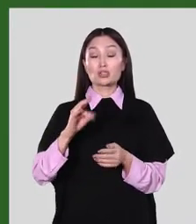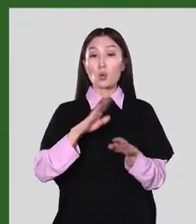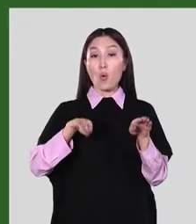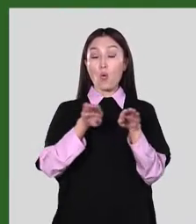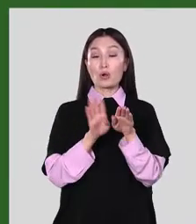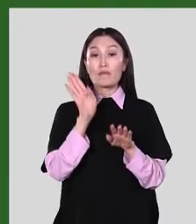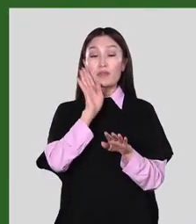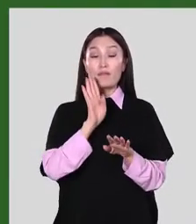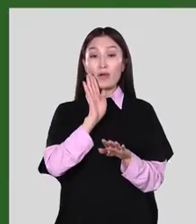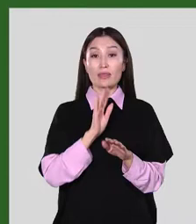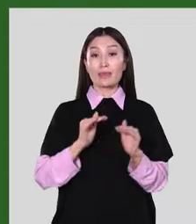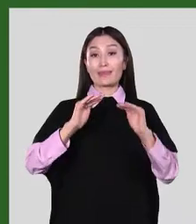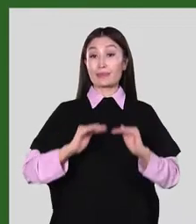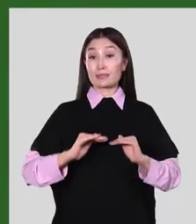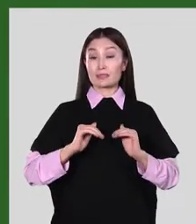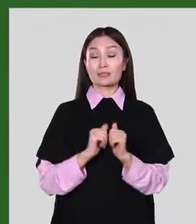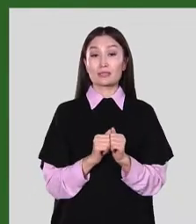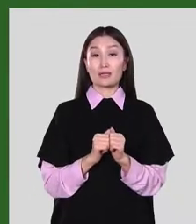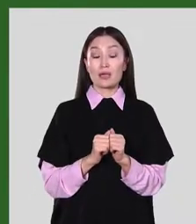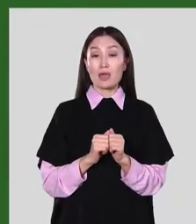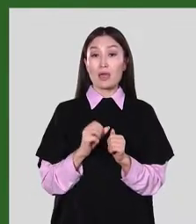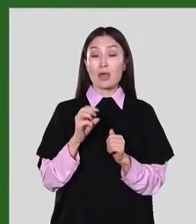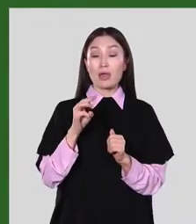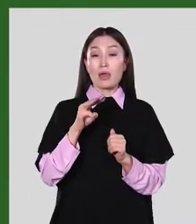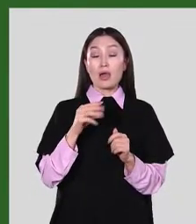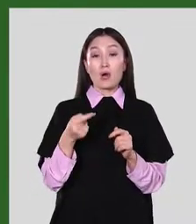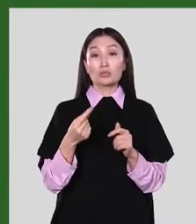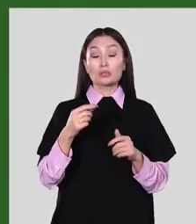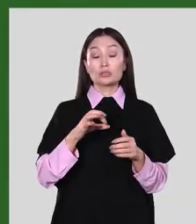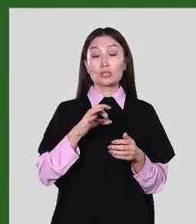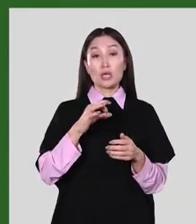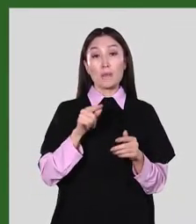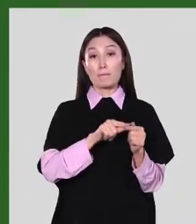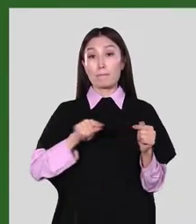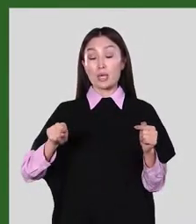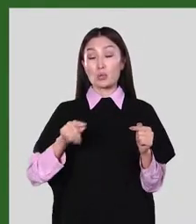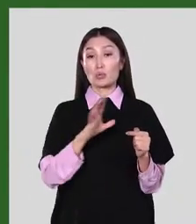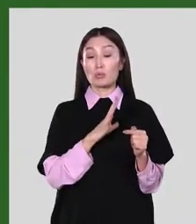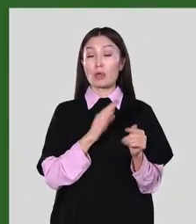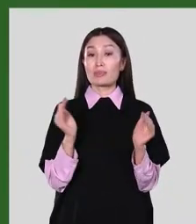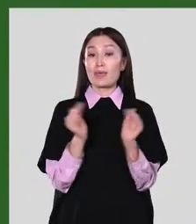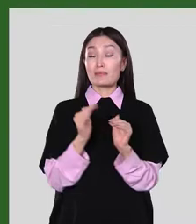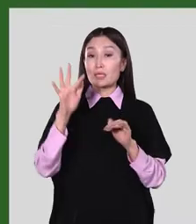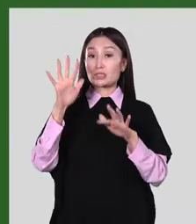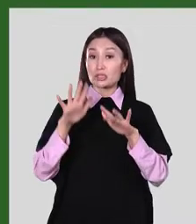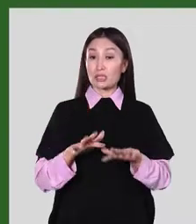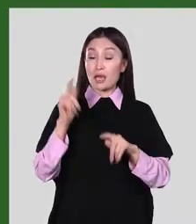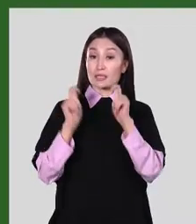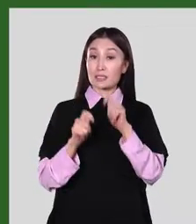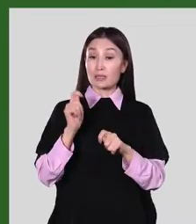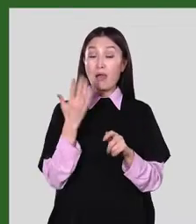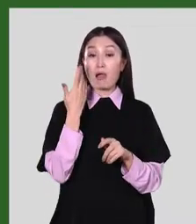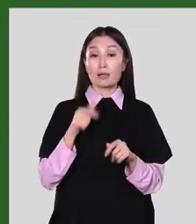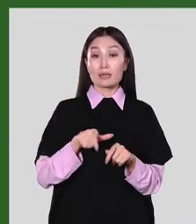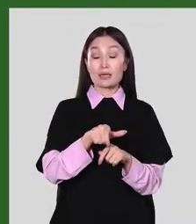наиболее низкий мишень соответствует периоду наименьшего выпадения осадков когда